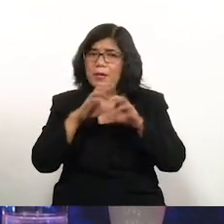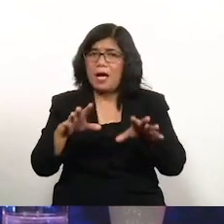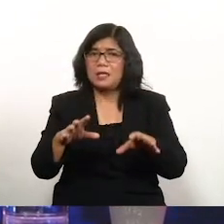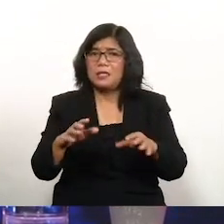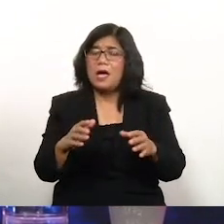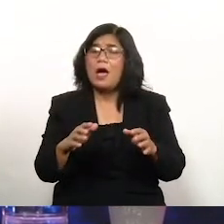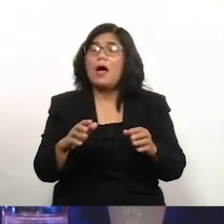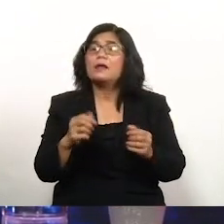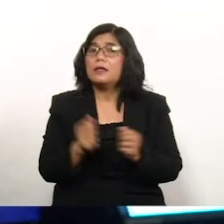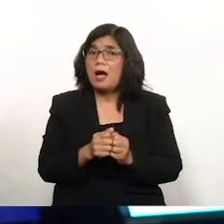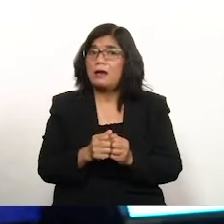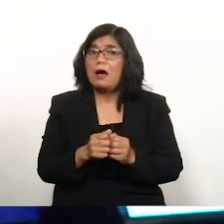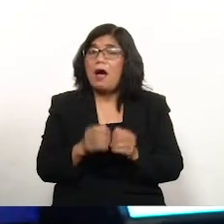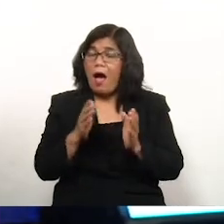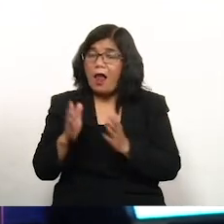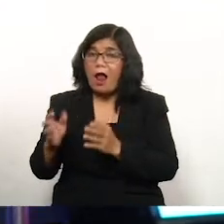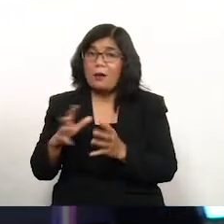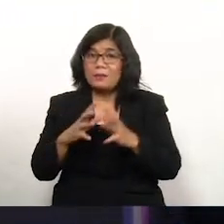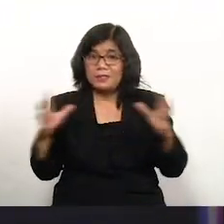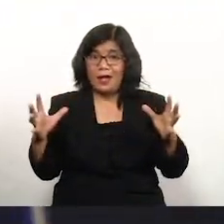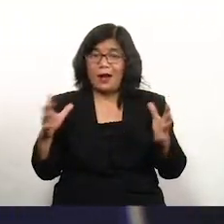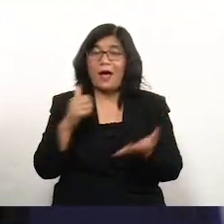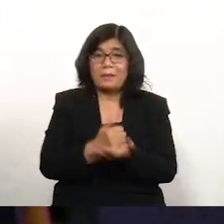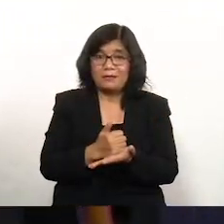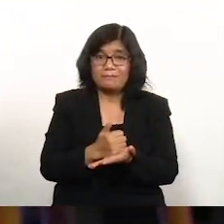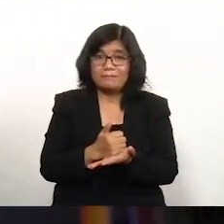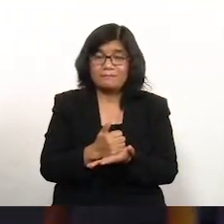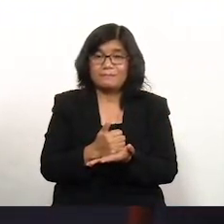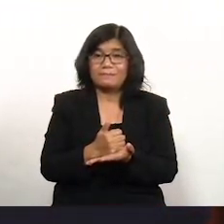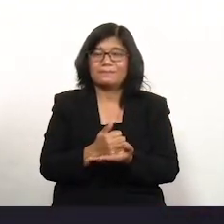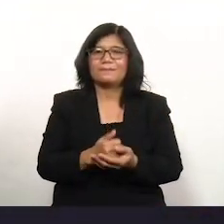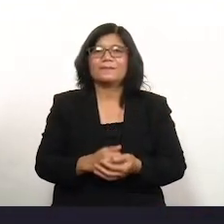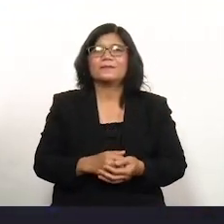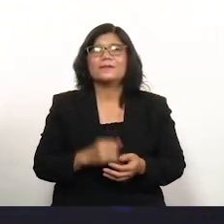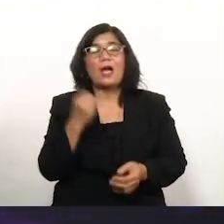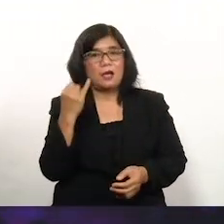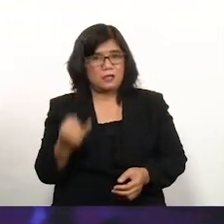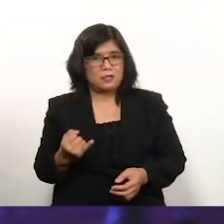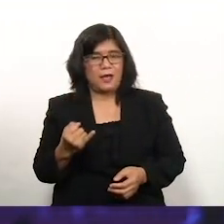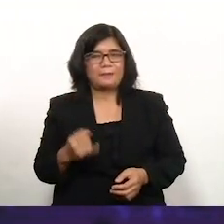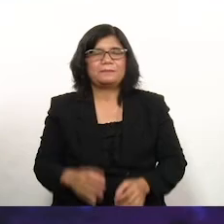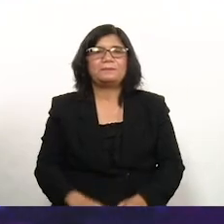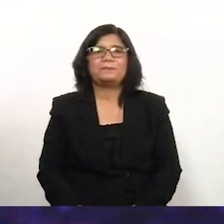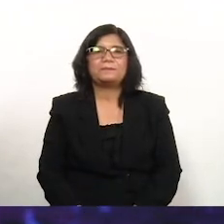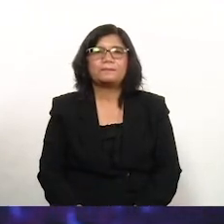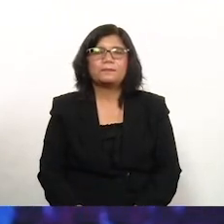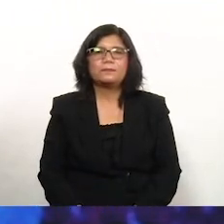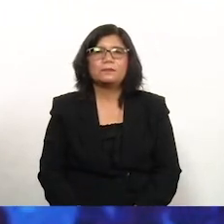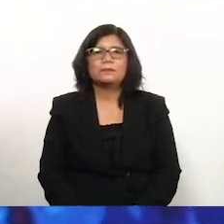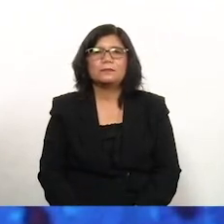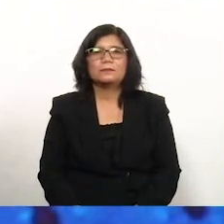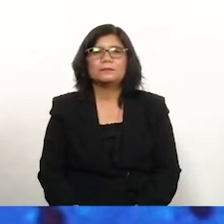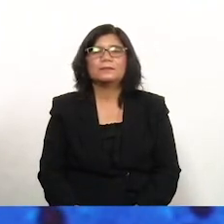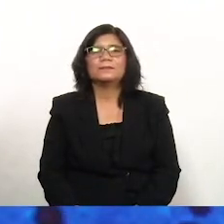Hai amin Hai sebagai kesimpulan Hai saya catat Disini Hai